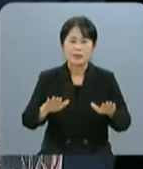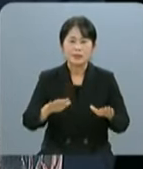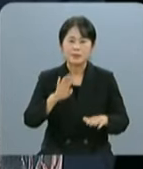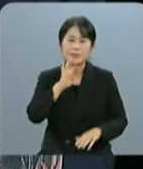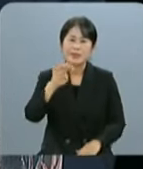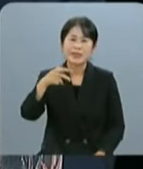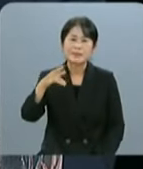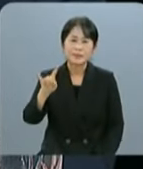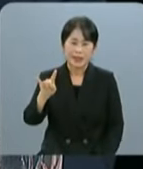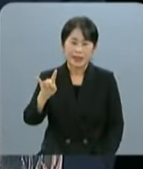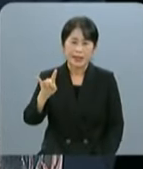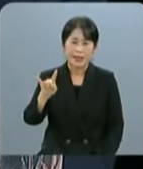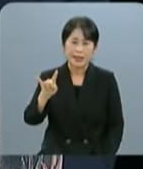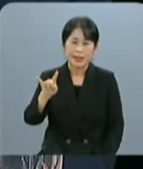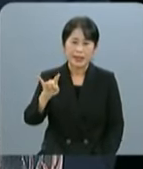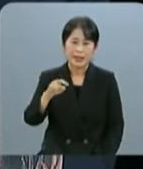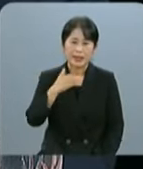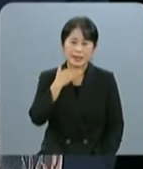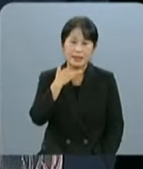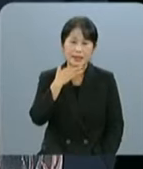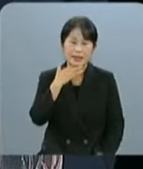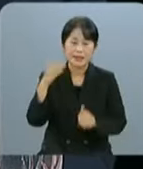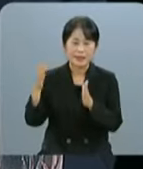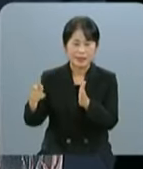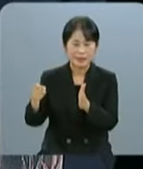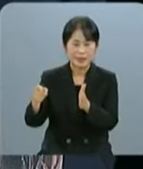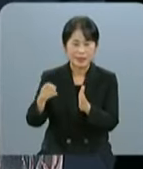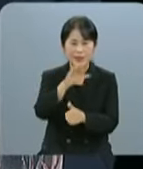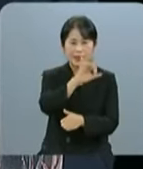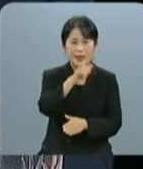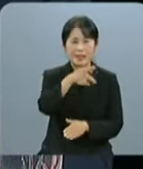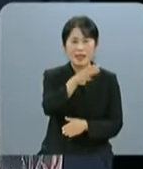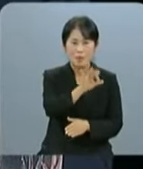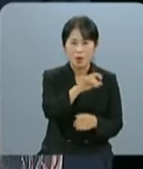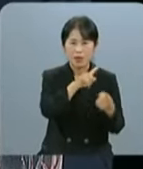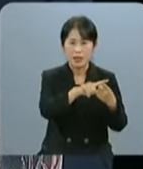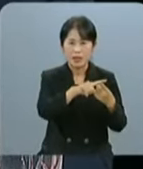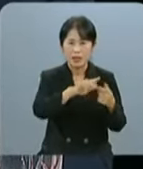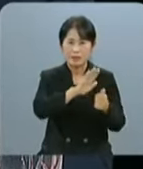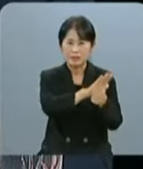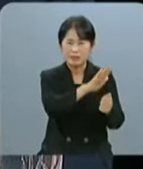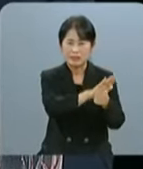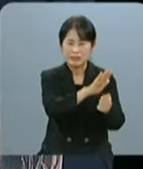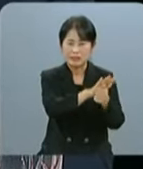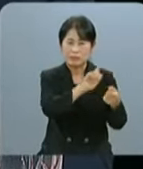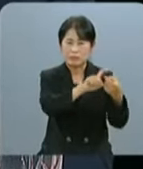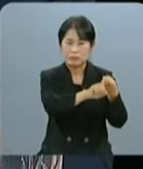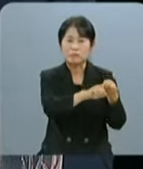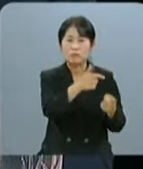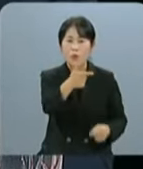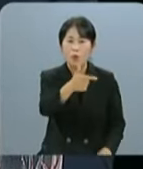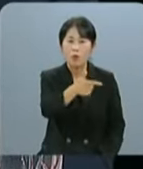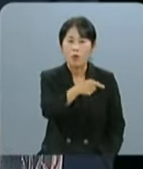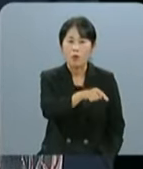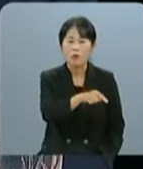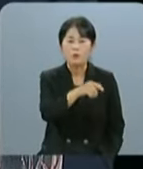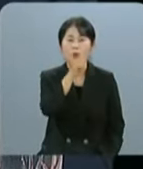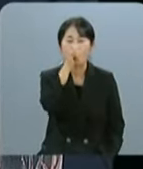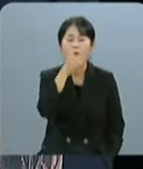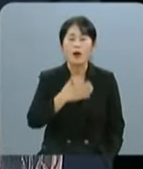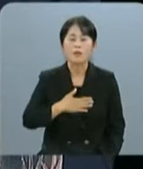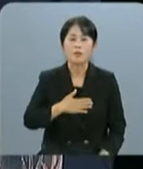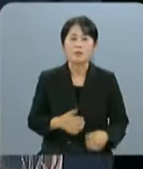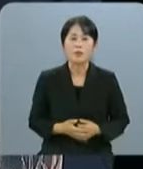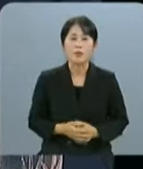40대 연령층을 중심으로 예. 이재명 후보에 대한 강한 지지세가 형성이 되어 있습니다. 예. 되어 있죠.